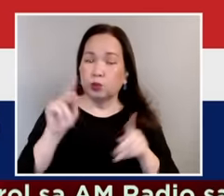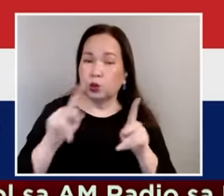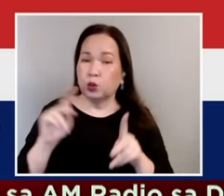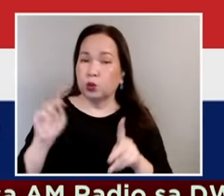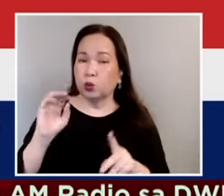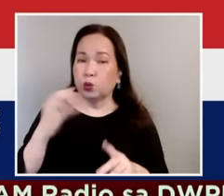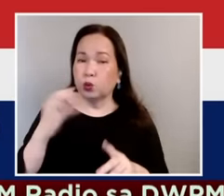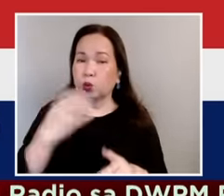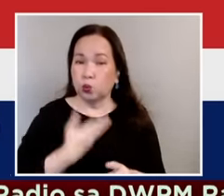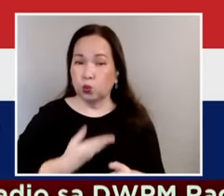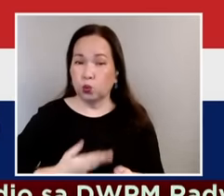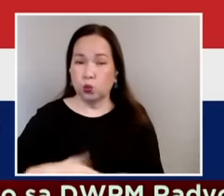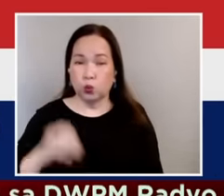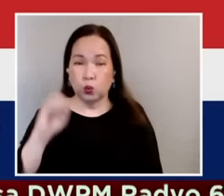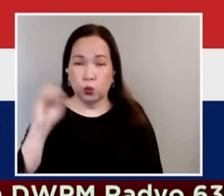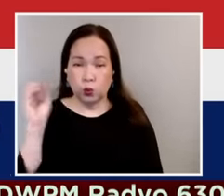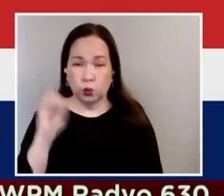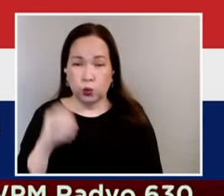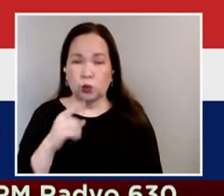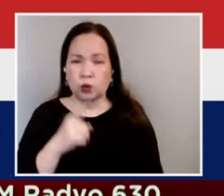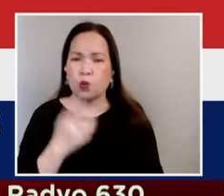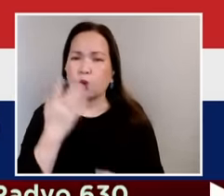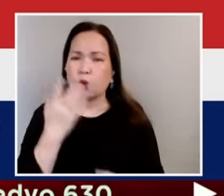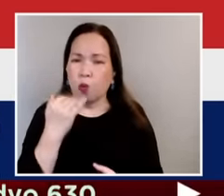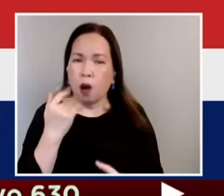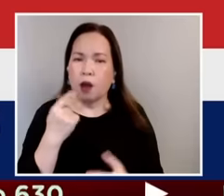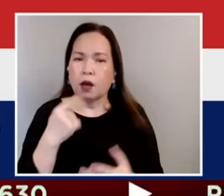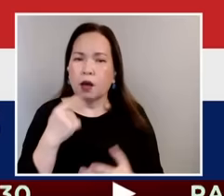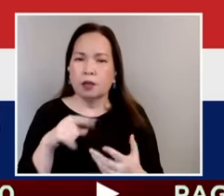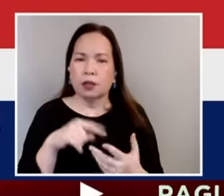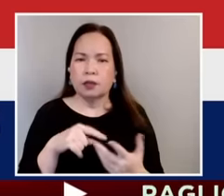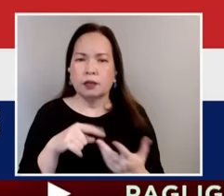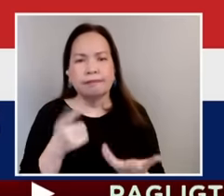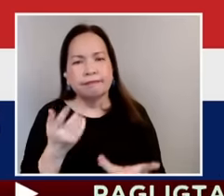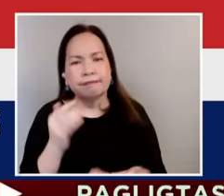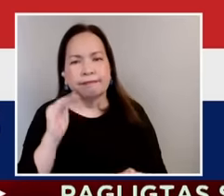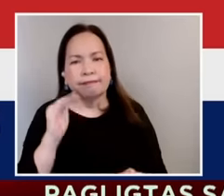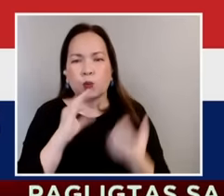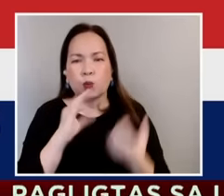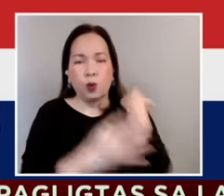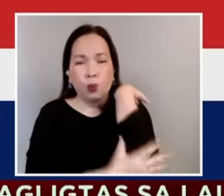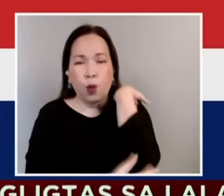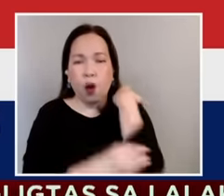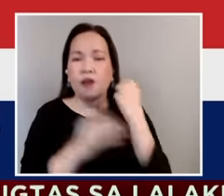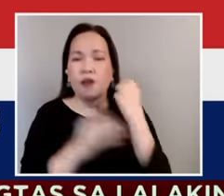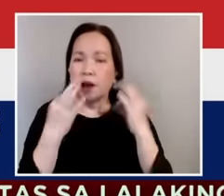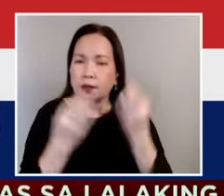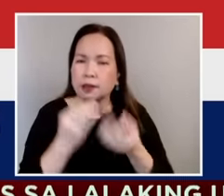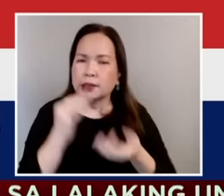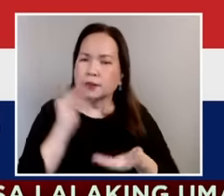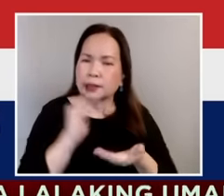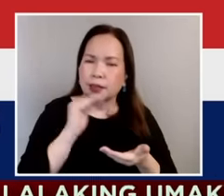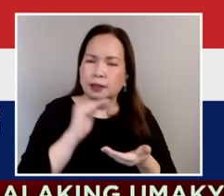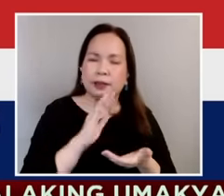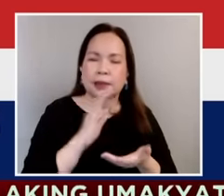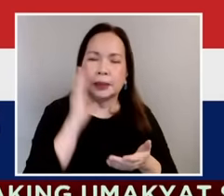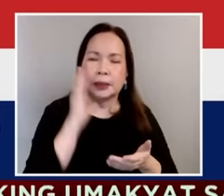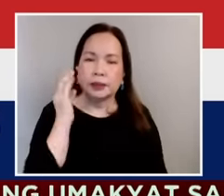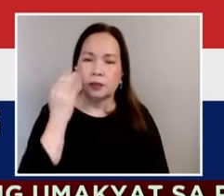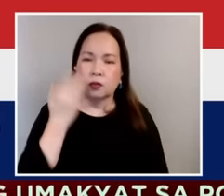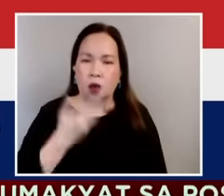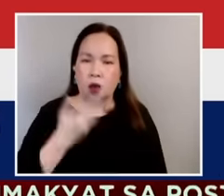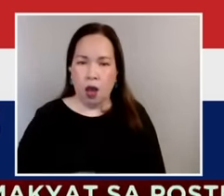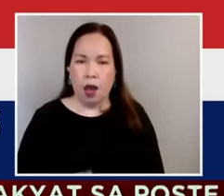was due to a decline of hunger among the poor household combined with the steady